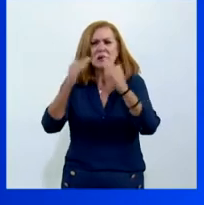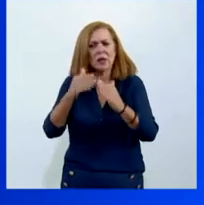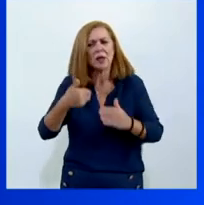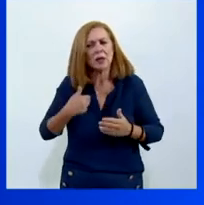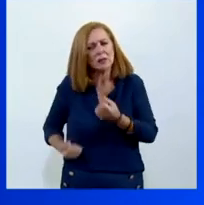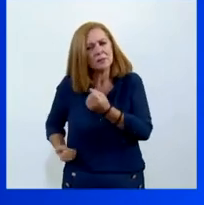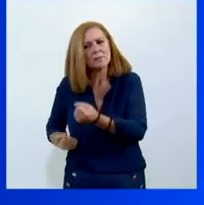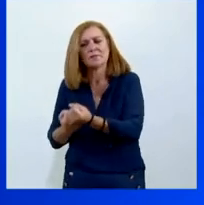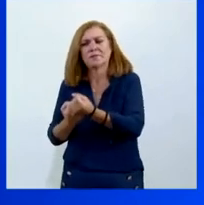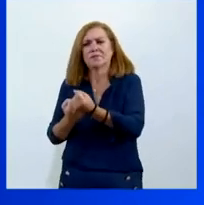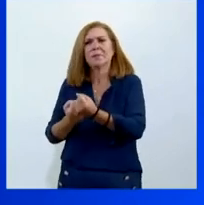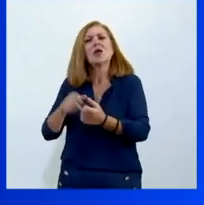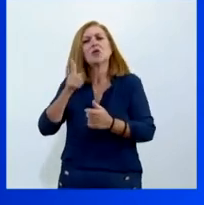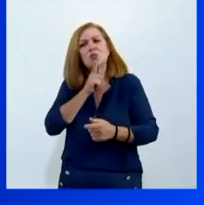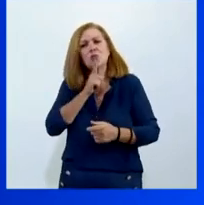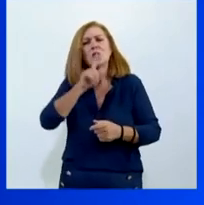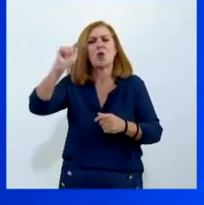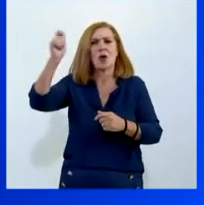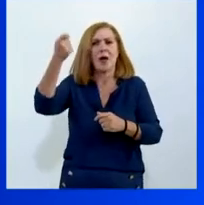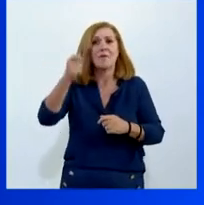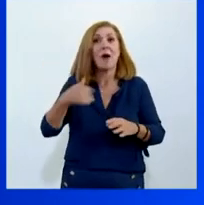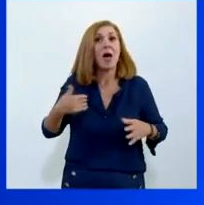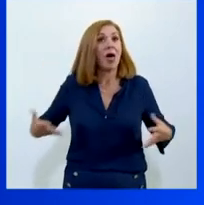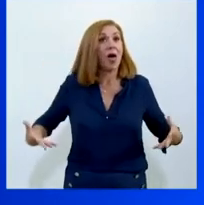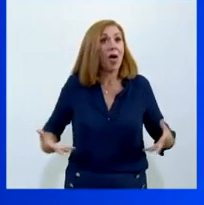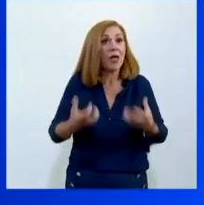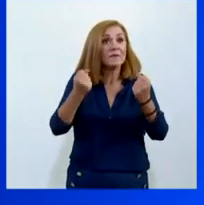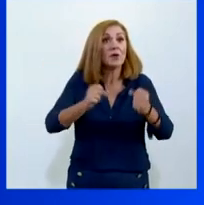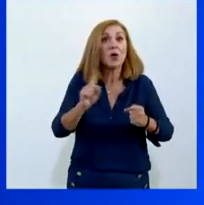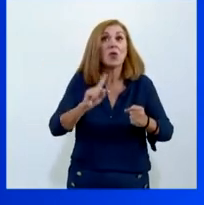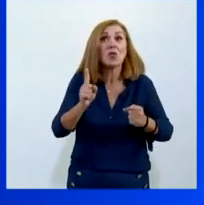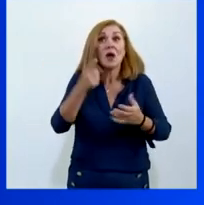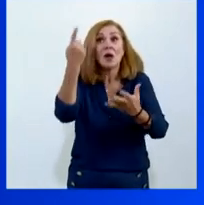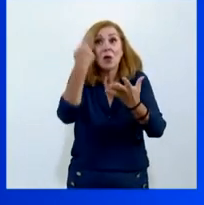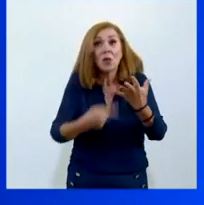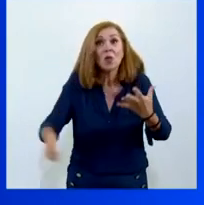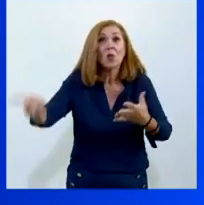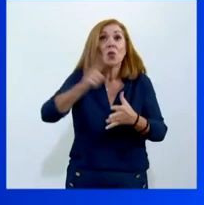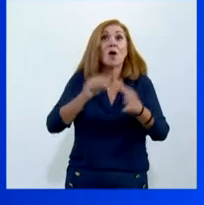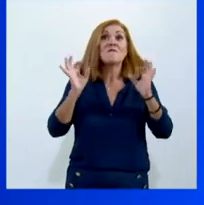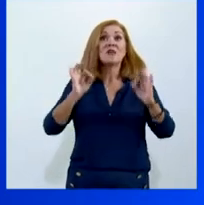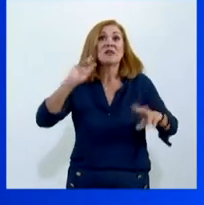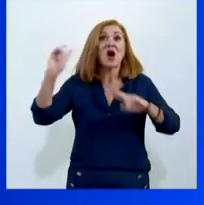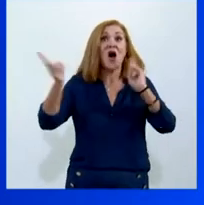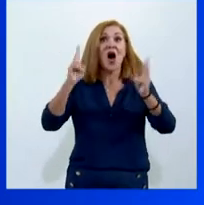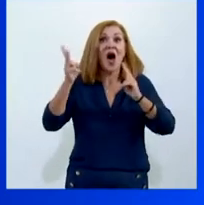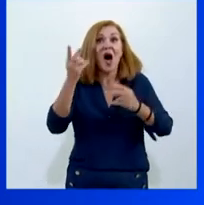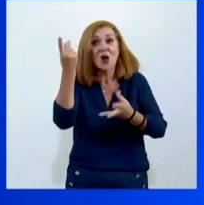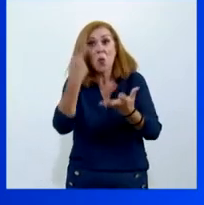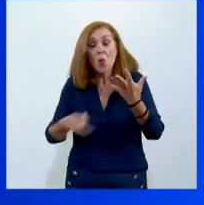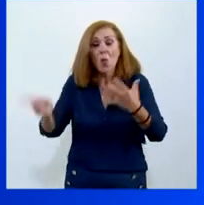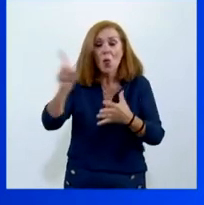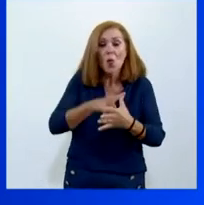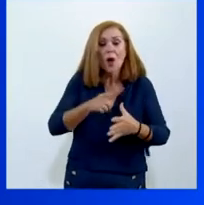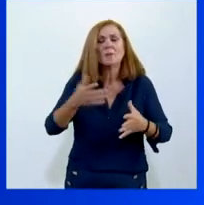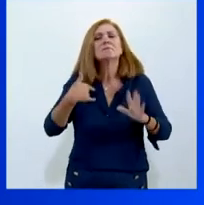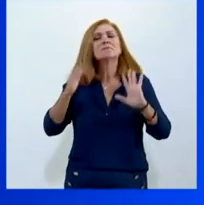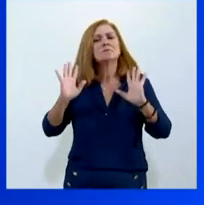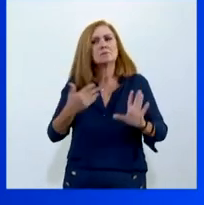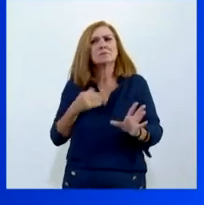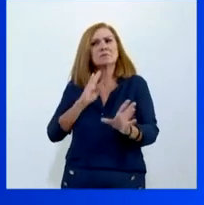είμαστε στη θέση που ήμασταν πέρυσι, να πρέπει να διαχειριζόμαστε ακραίες τιμές φυσικού αερίου και να παρεμβαίνουμε στην αγορά με πιο επιθετικό τρόπο για να